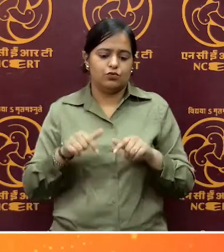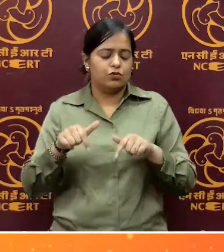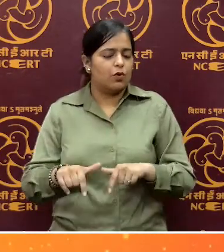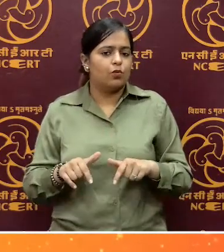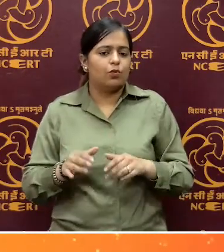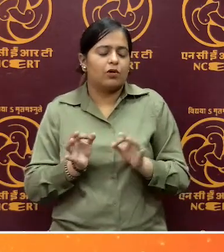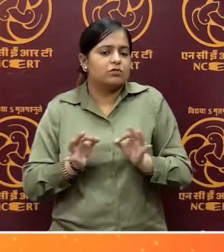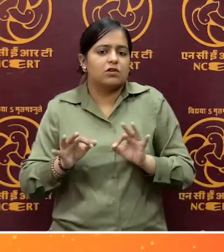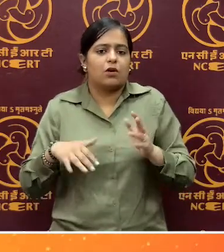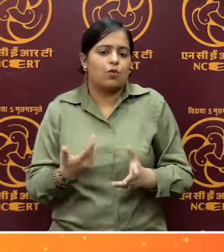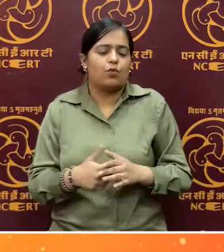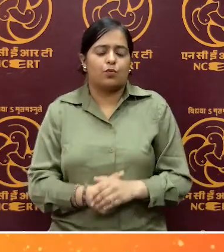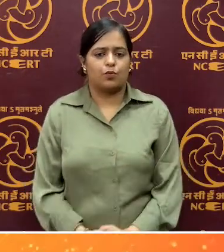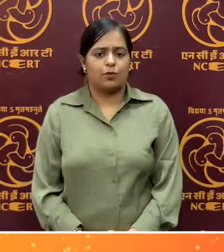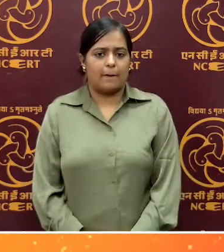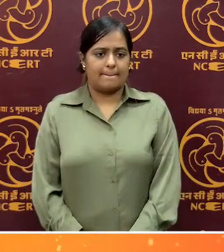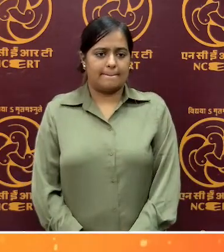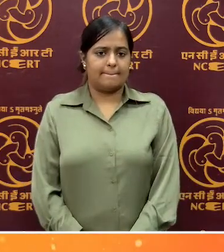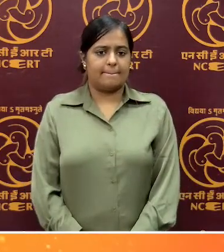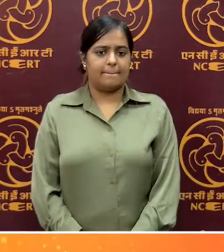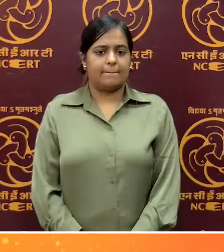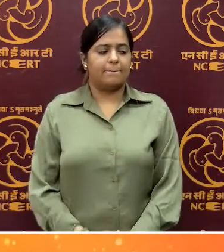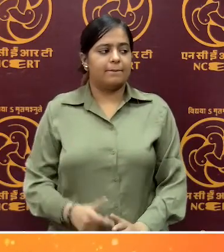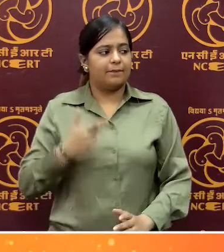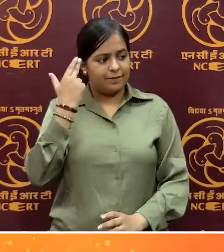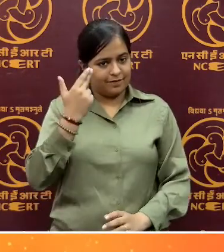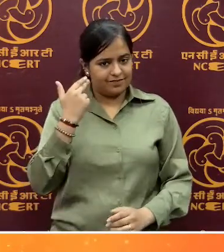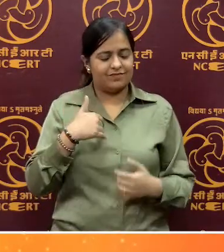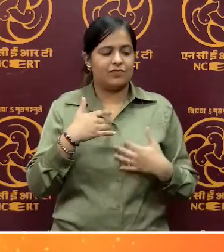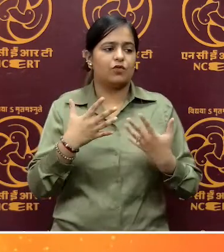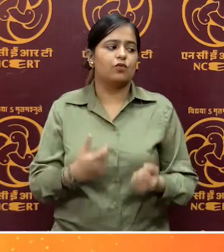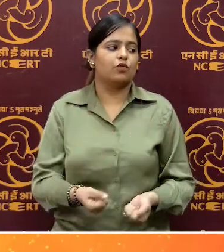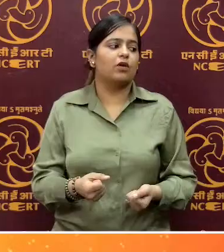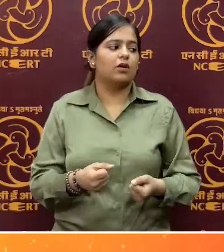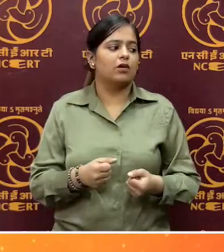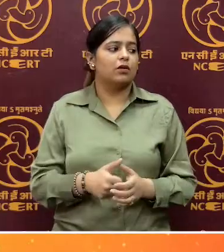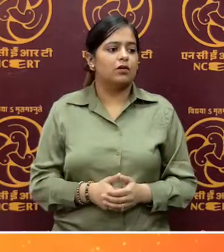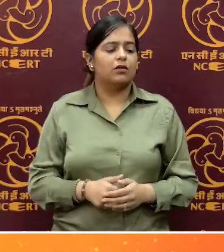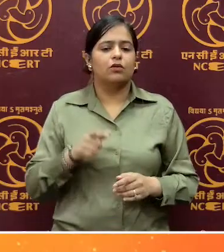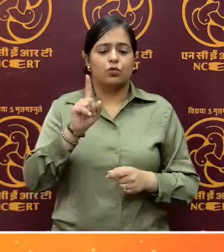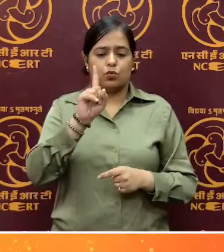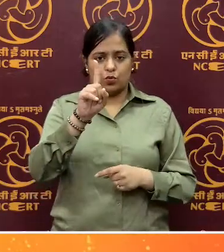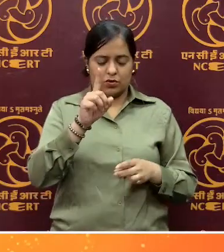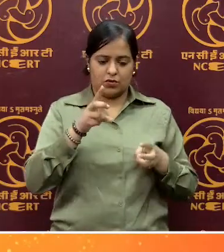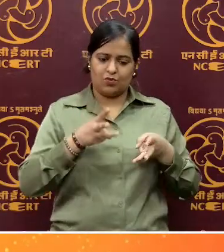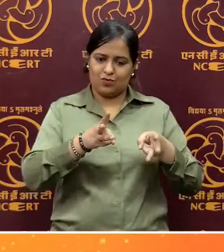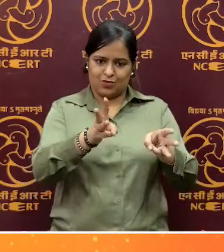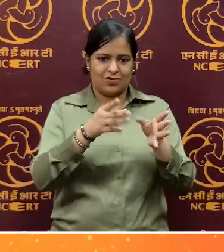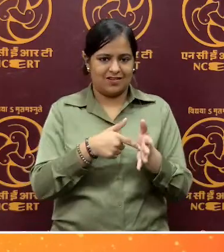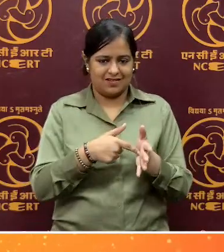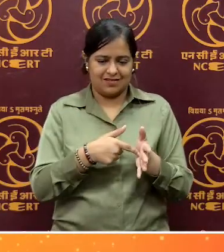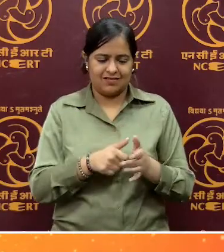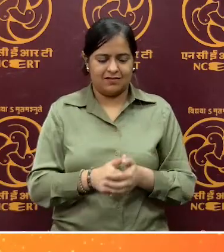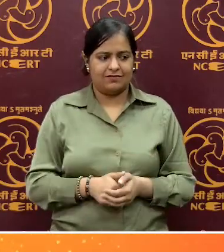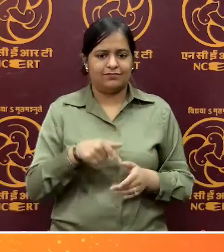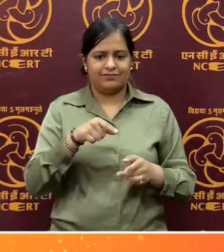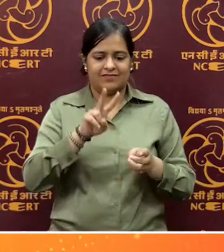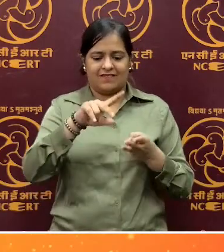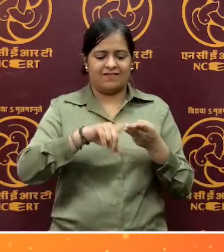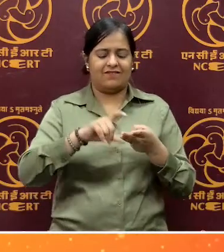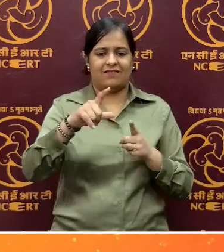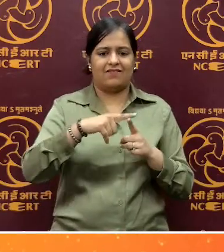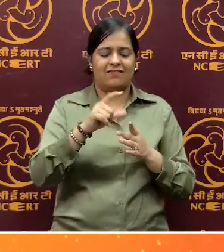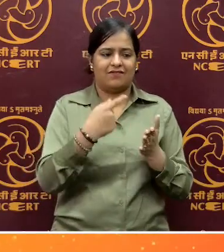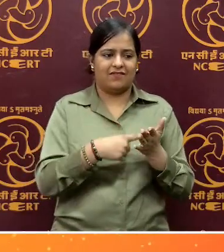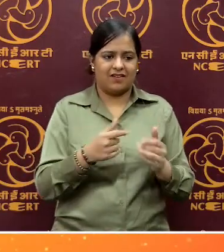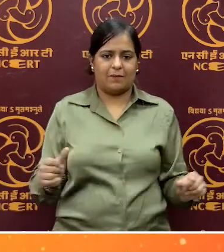करेंगे? So that's what we have. That is, we take it one way. That is, you take this vector parallel. देखिए